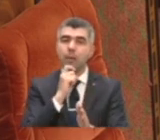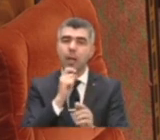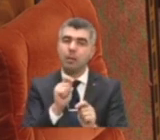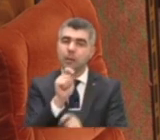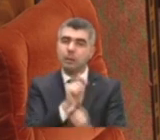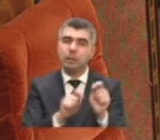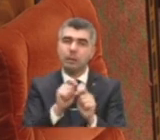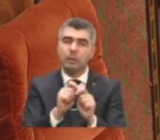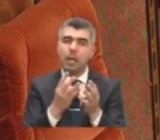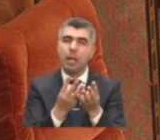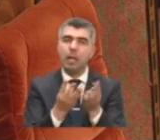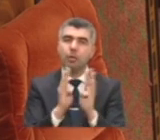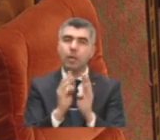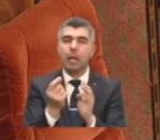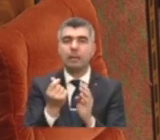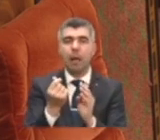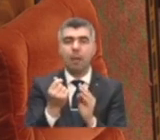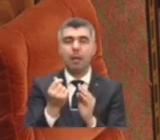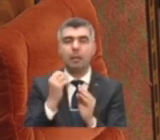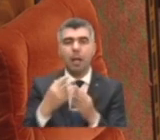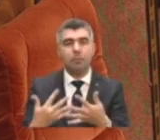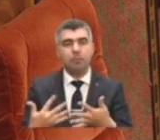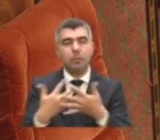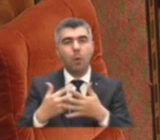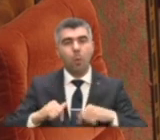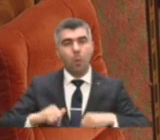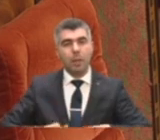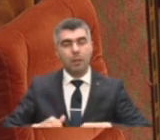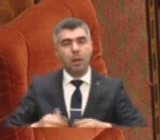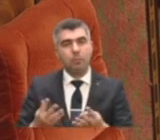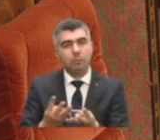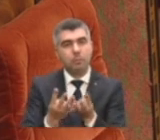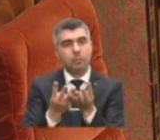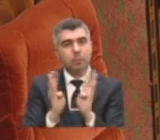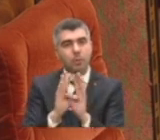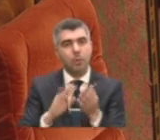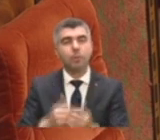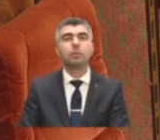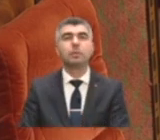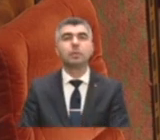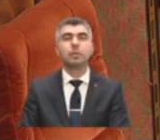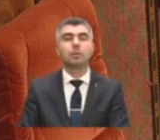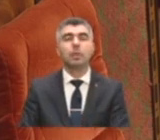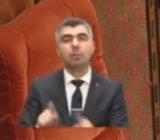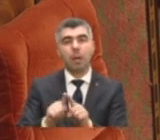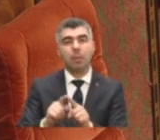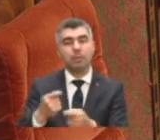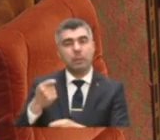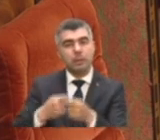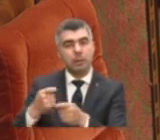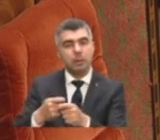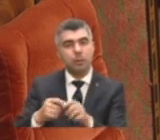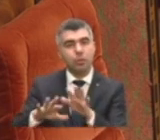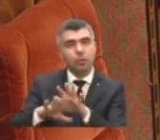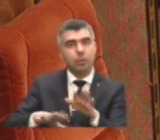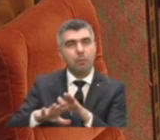من طرف لجنة الأسعار المشتركة ما بين الوزارات، مع الأخذ بعين الاعتبار الظروف الاقتصادية والاجتماعية